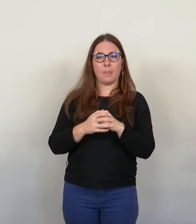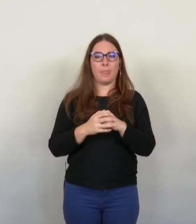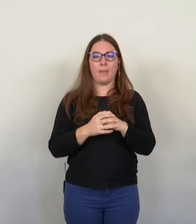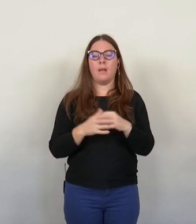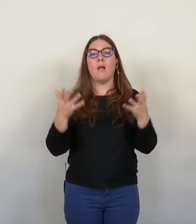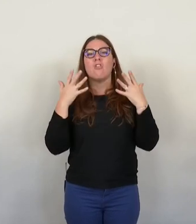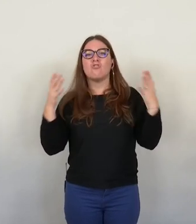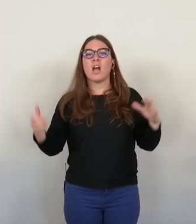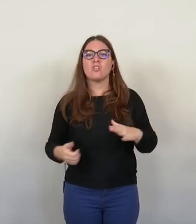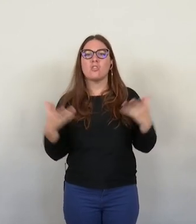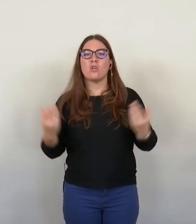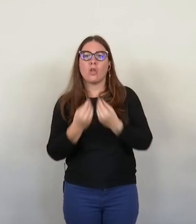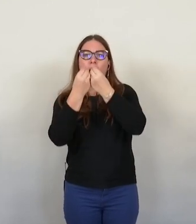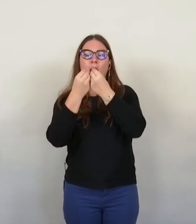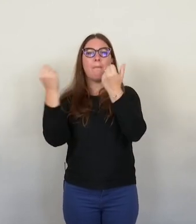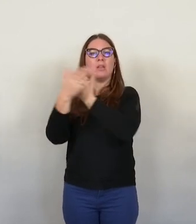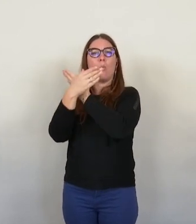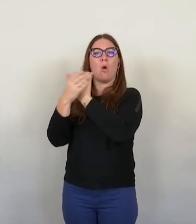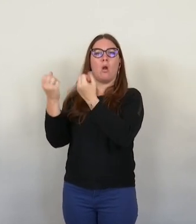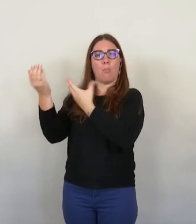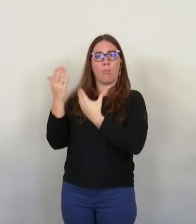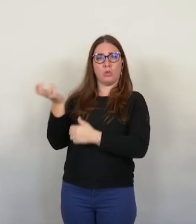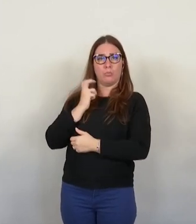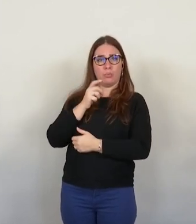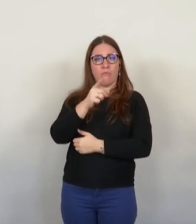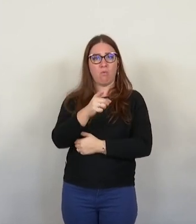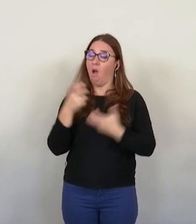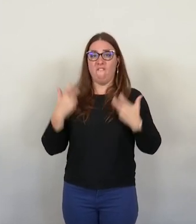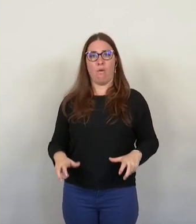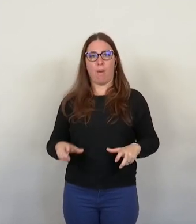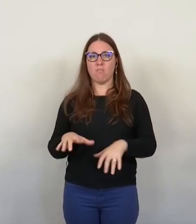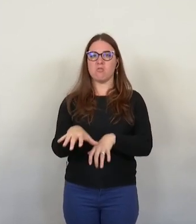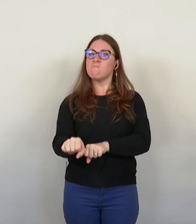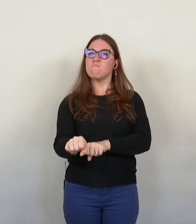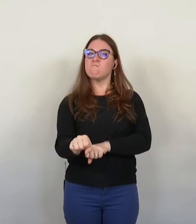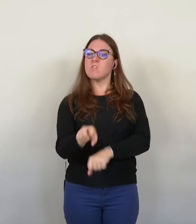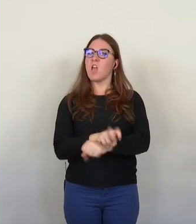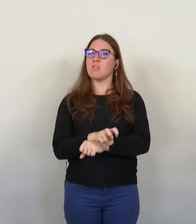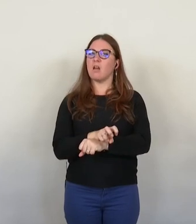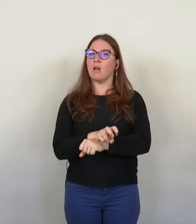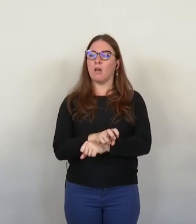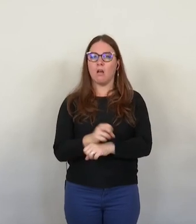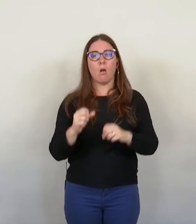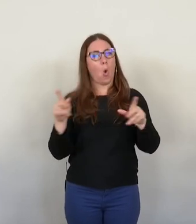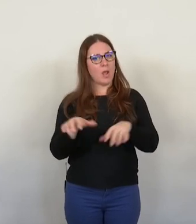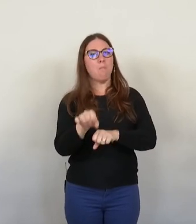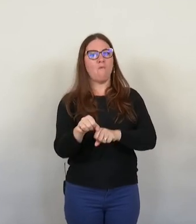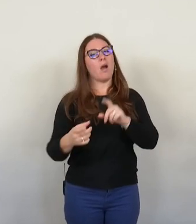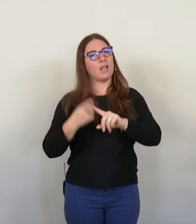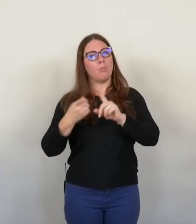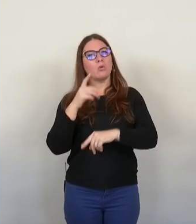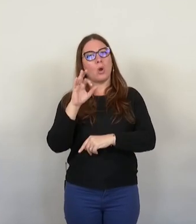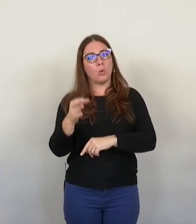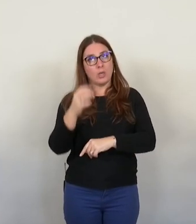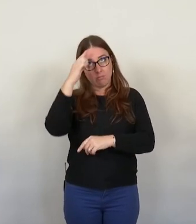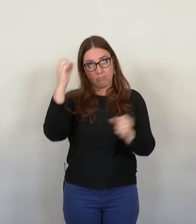métropole vous propose de les reprendre donc faire faire des économies au grosblois vous voulez pas pour garder le pouvoir certes le pouvoir c'est important je pense